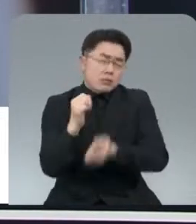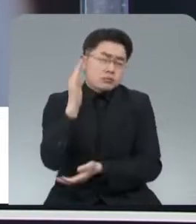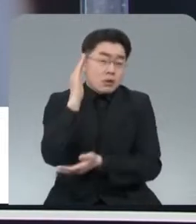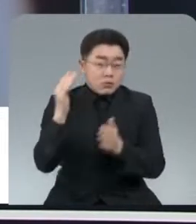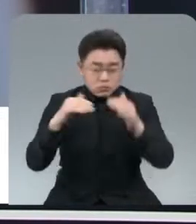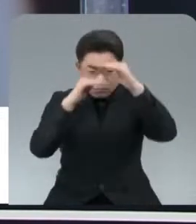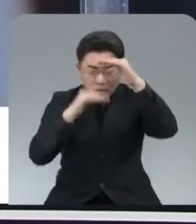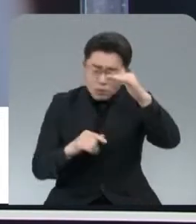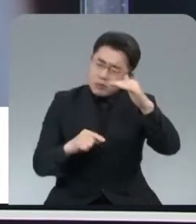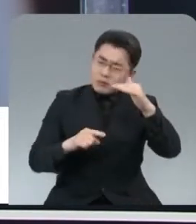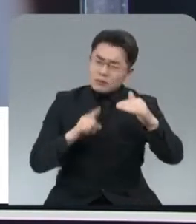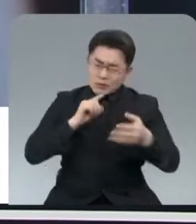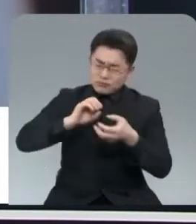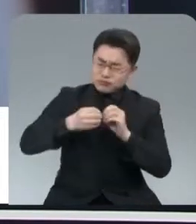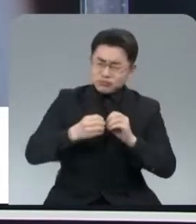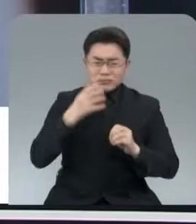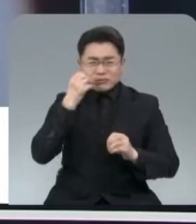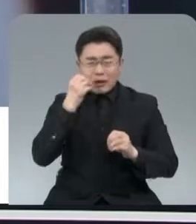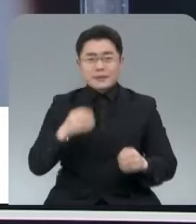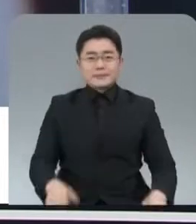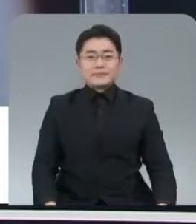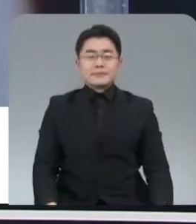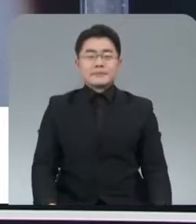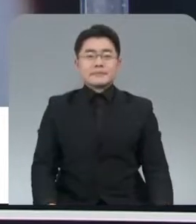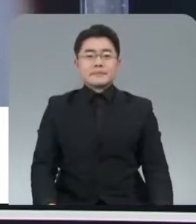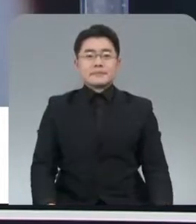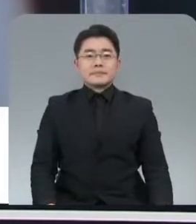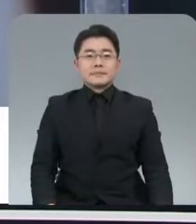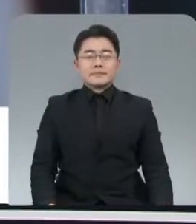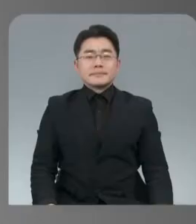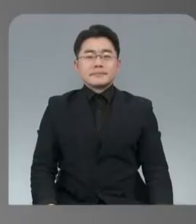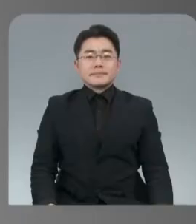논란을 낳았습니다. 장혁진 기자가 보도합니다.